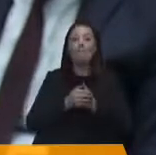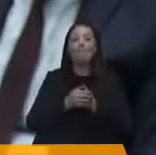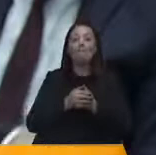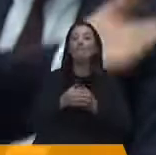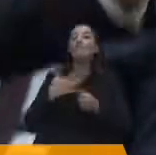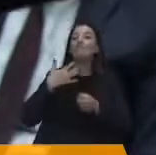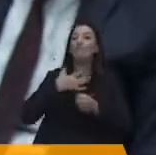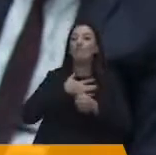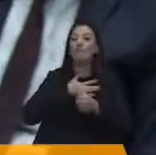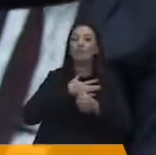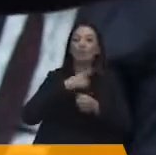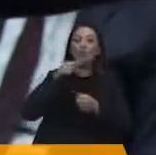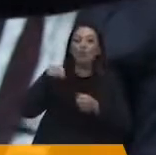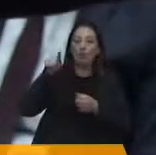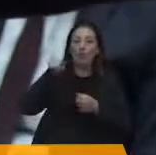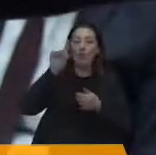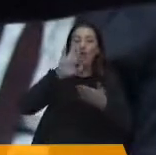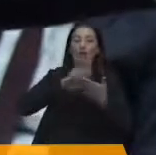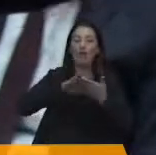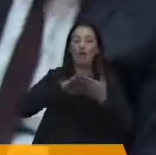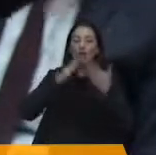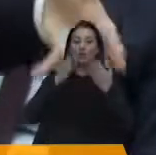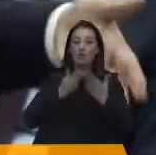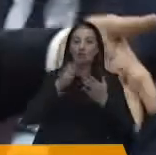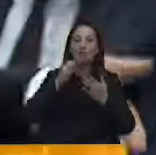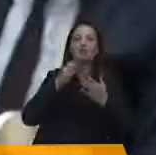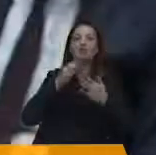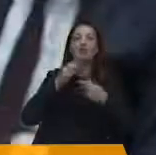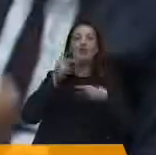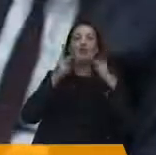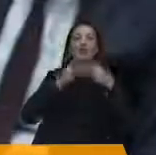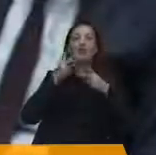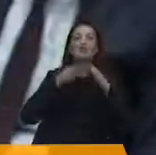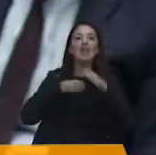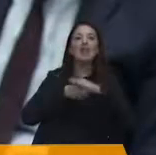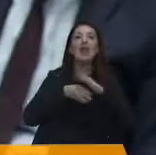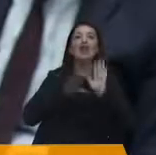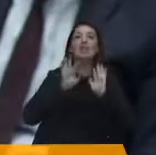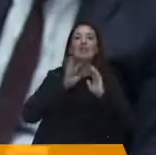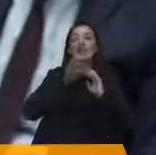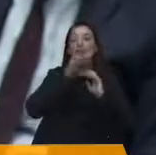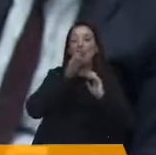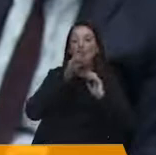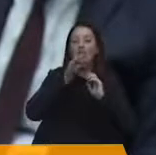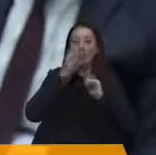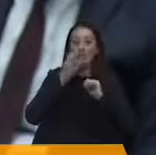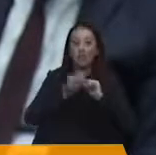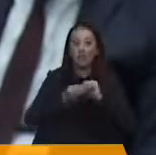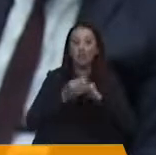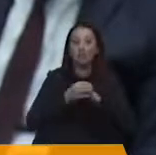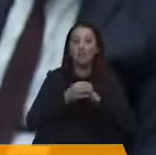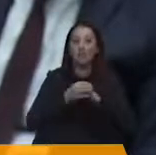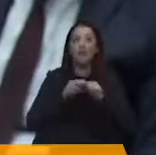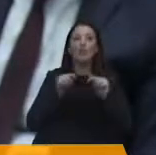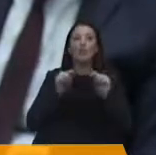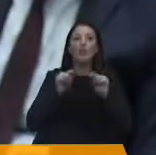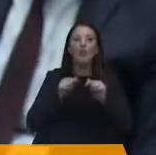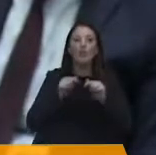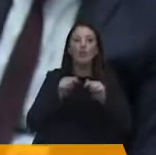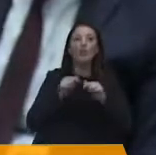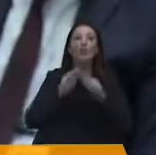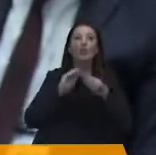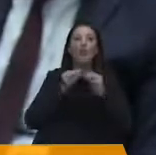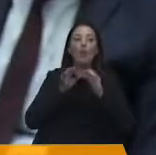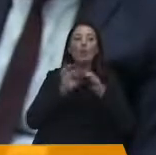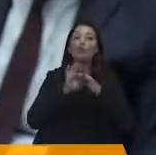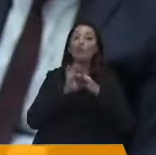İstanbul'da buradaki arkadaşlarımız, bir kısmı da buraya giremediler, onu da ifade edeyim. Bu sorunları